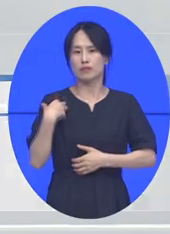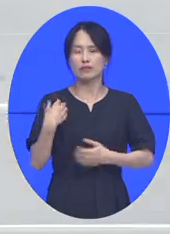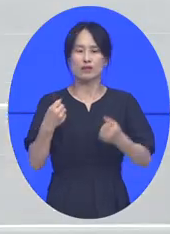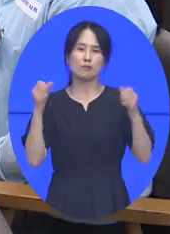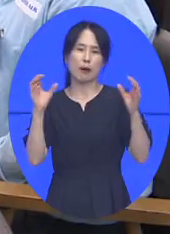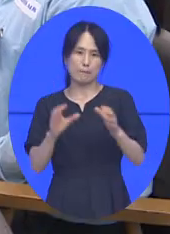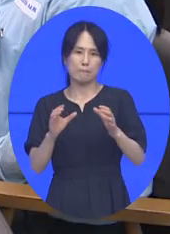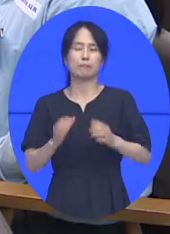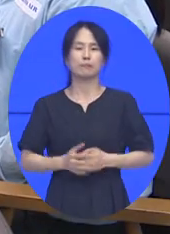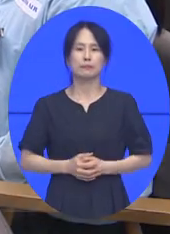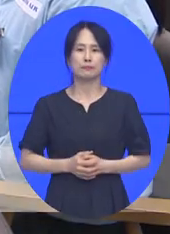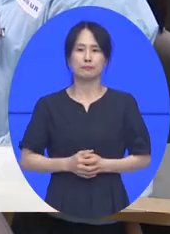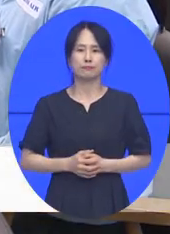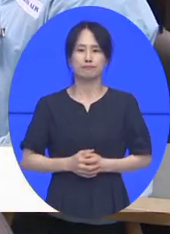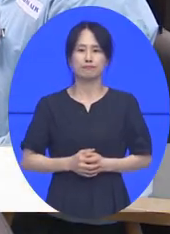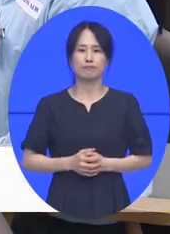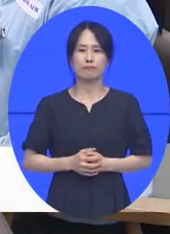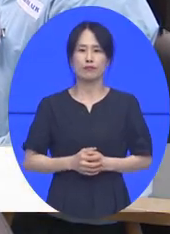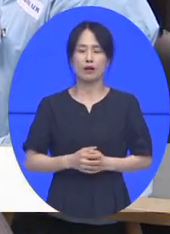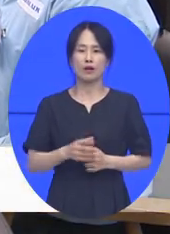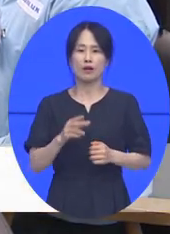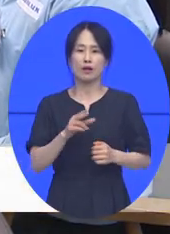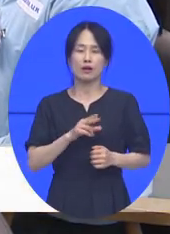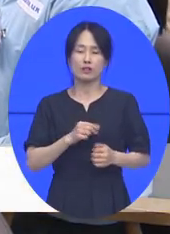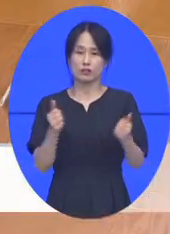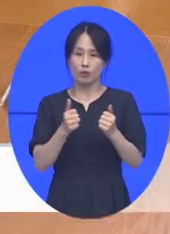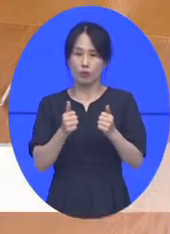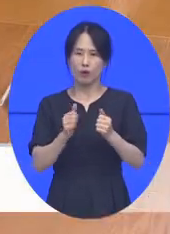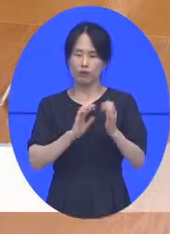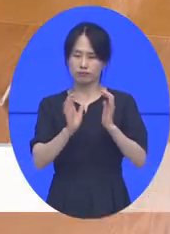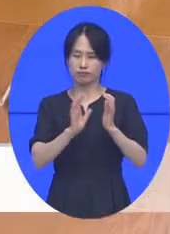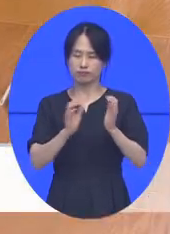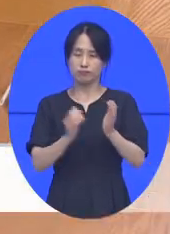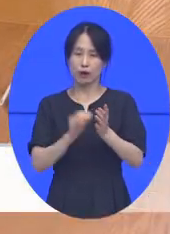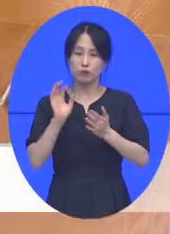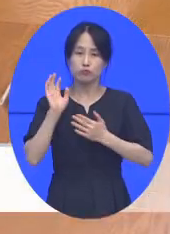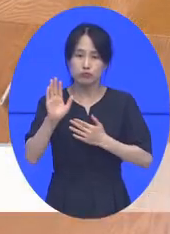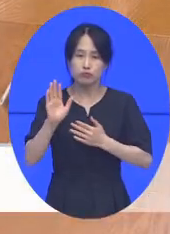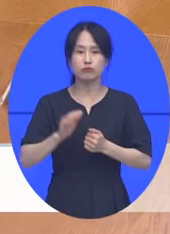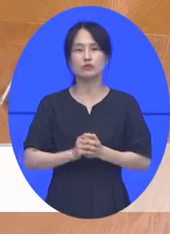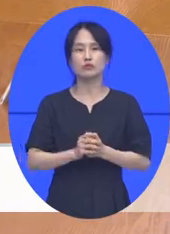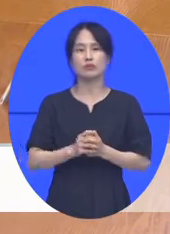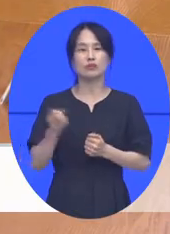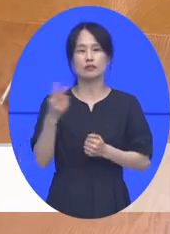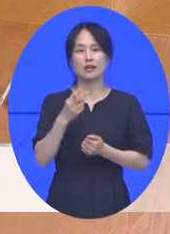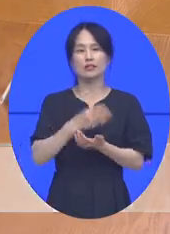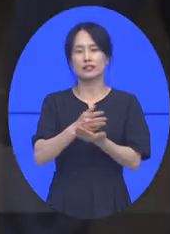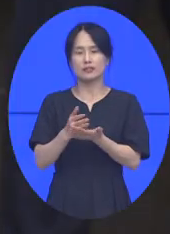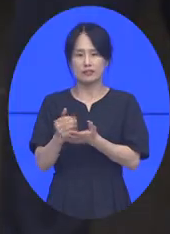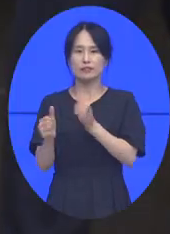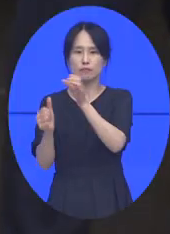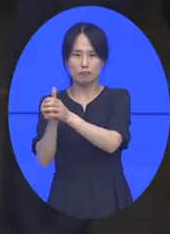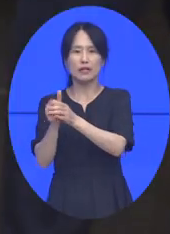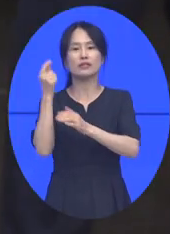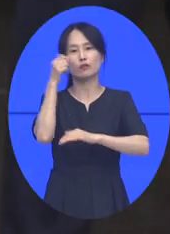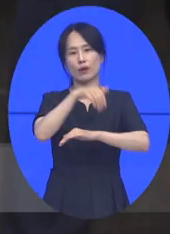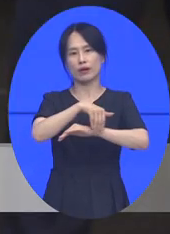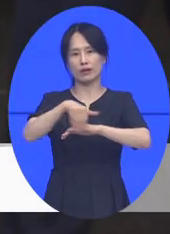같이 했으면 하는. 도는 경기도의회와 충분한 협의를 거친 후 사항별로 재위탁을 추진해 나갈